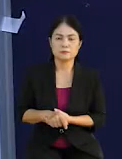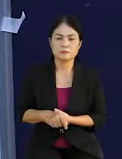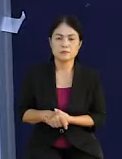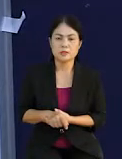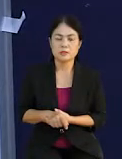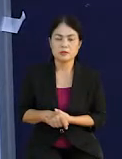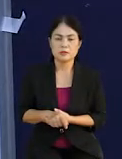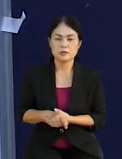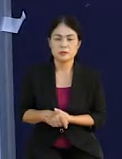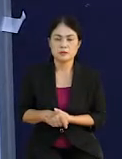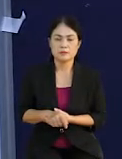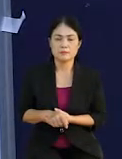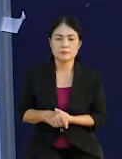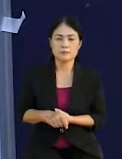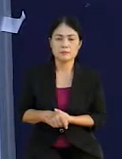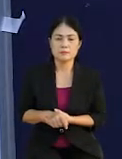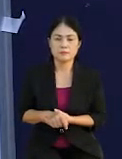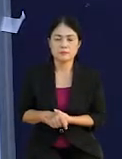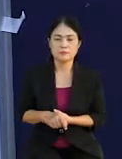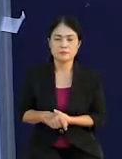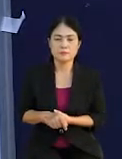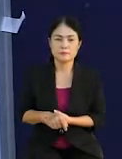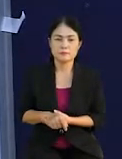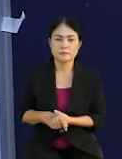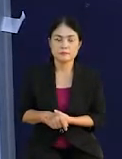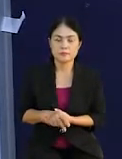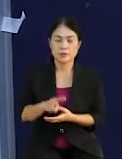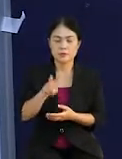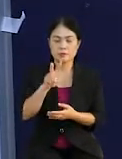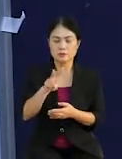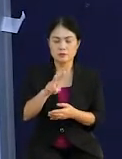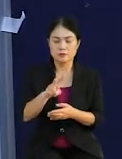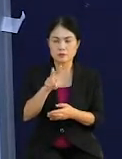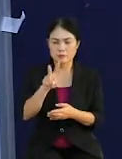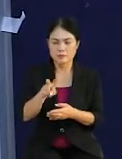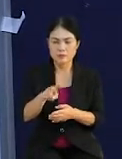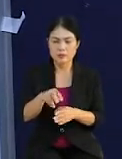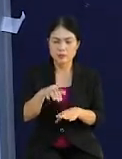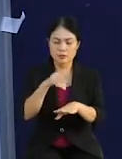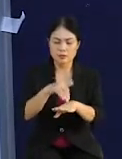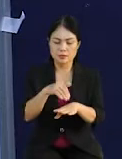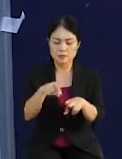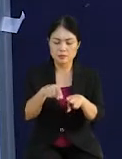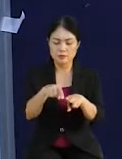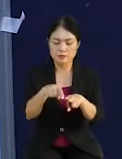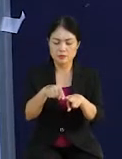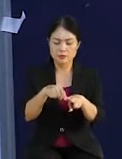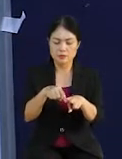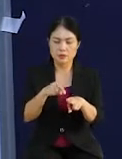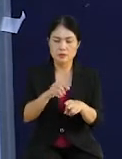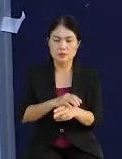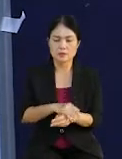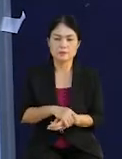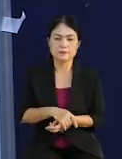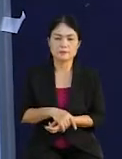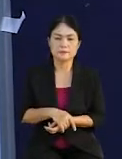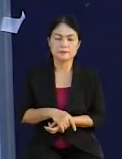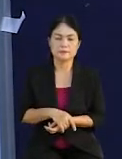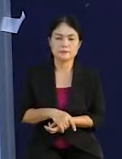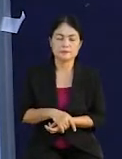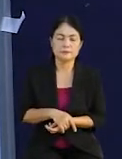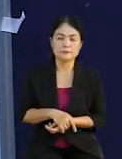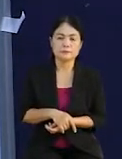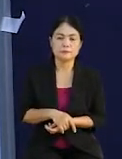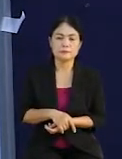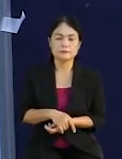tiền phí nơi lơ bằng toán những ai bật hai nơi lơ bằng toán thế ná tiền phí nơi lơ bằng toán bà tiền phí nơi lơ bằng toán